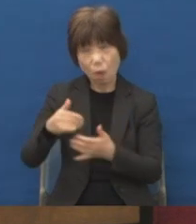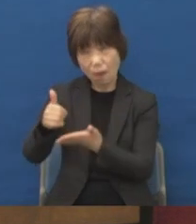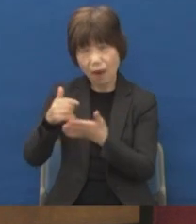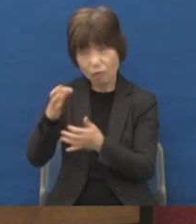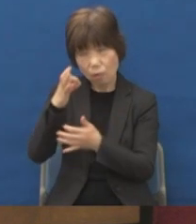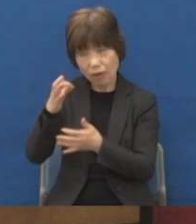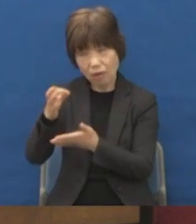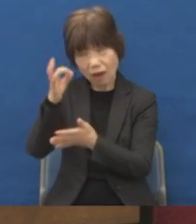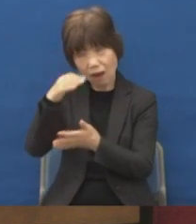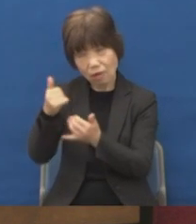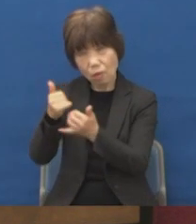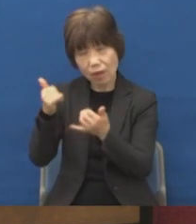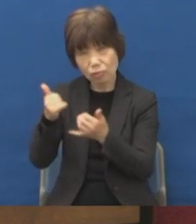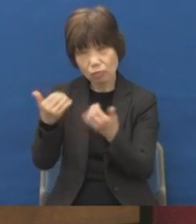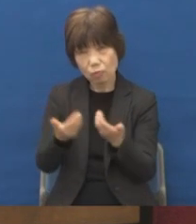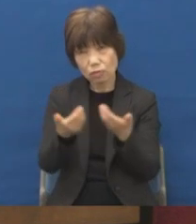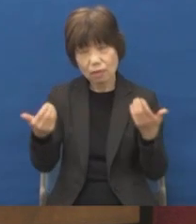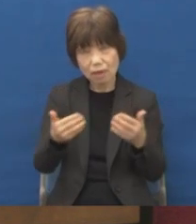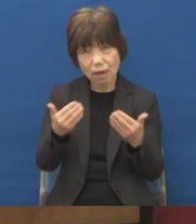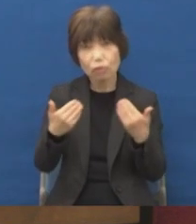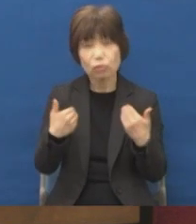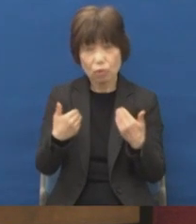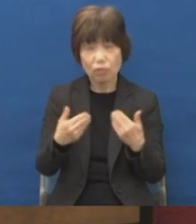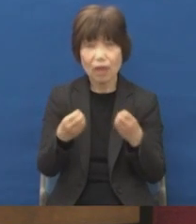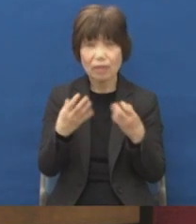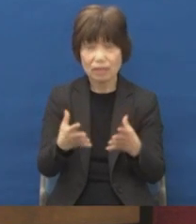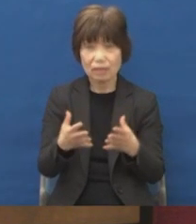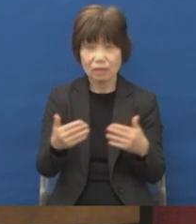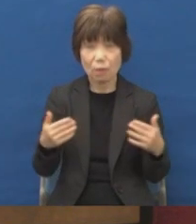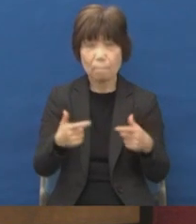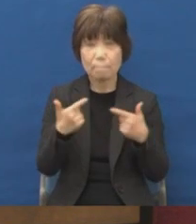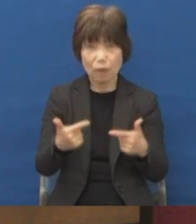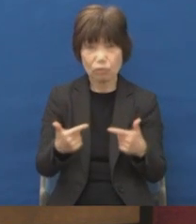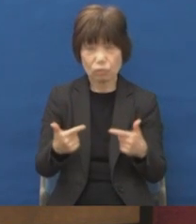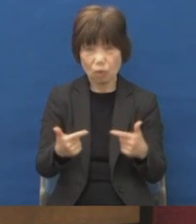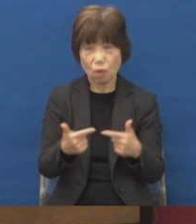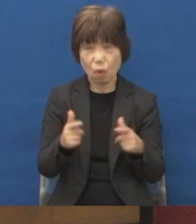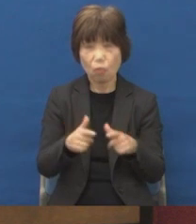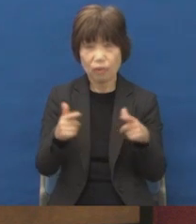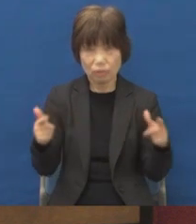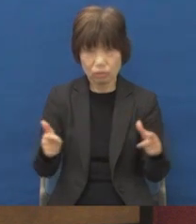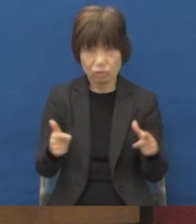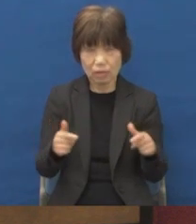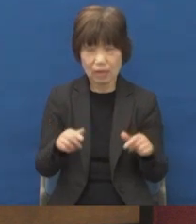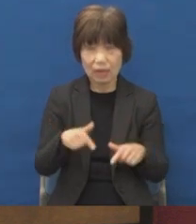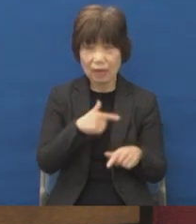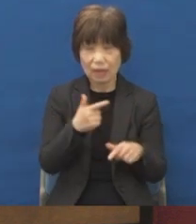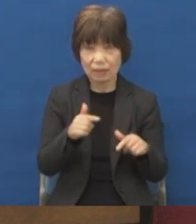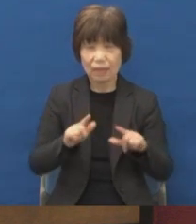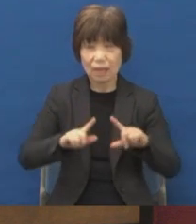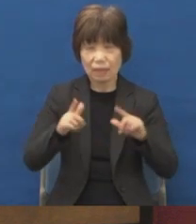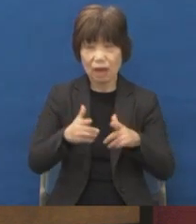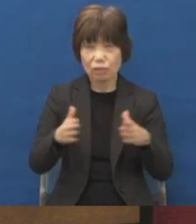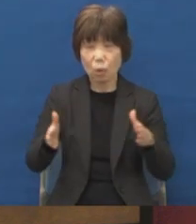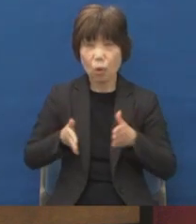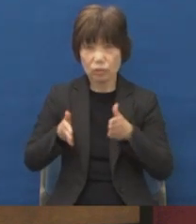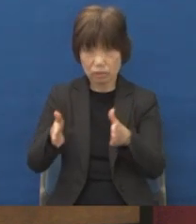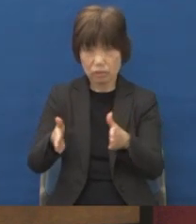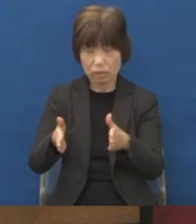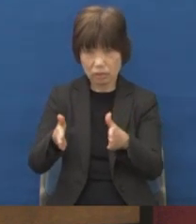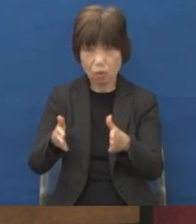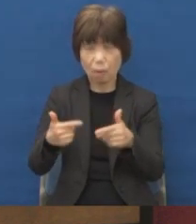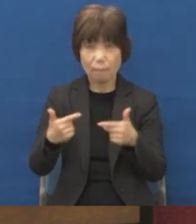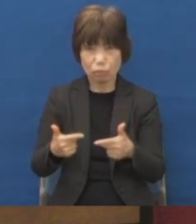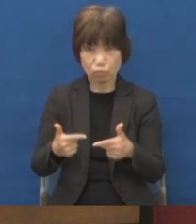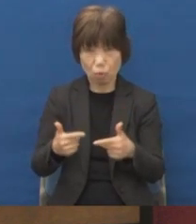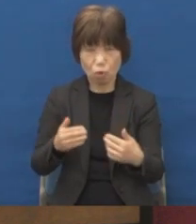ります。加えて、新規バス路線の創出には、東大路通りの渋滞によるバスの運行時間の超過に始